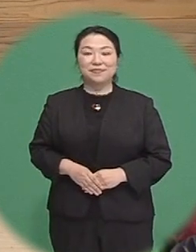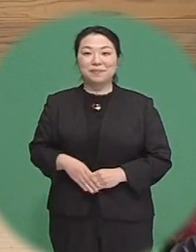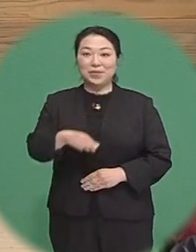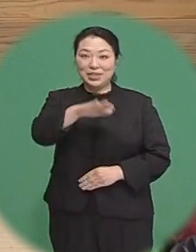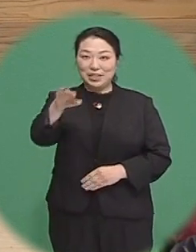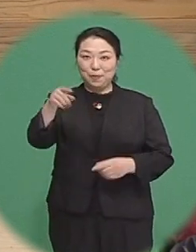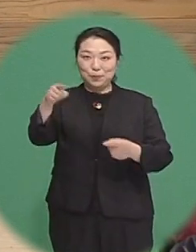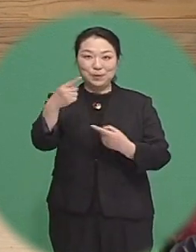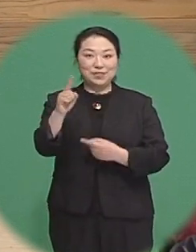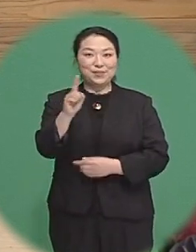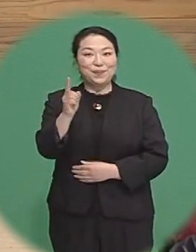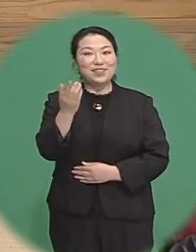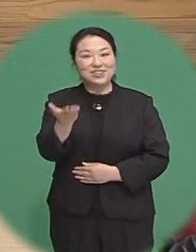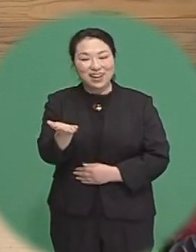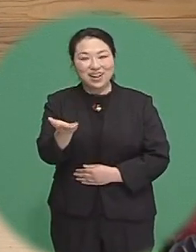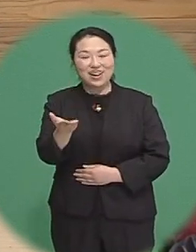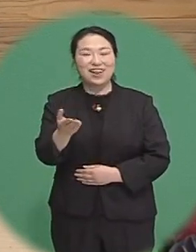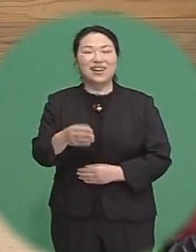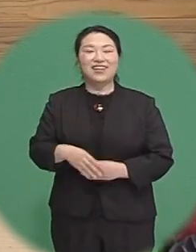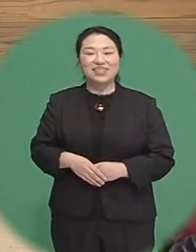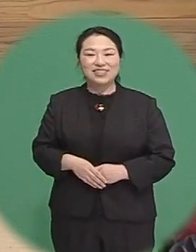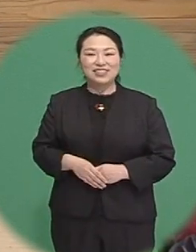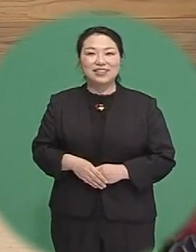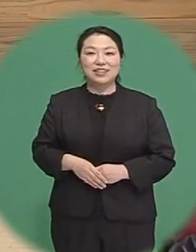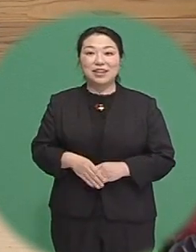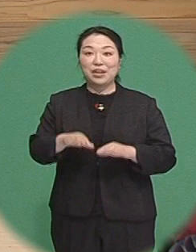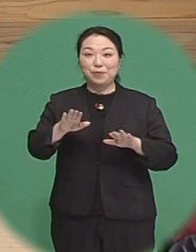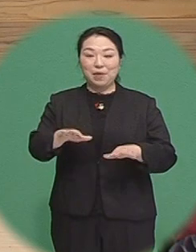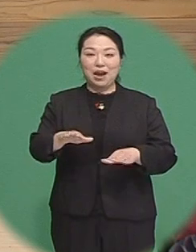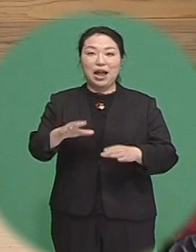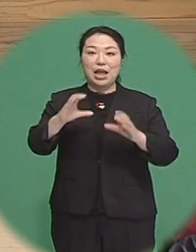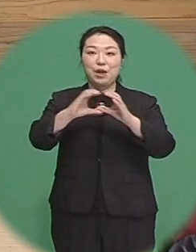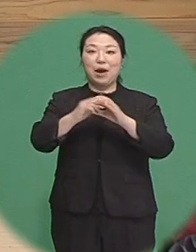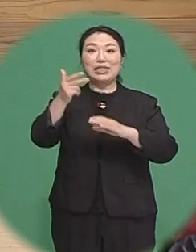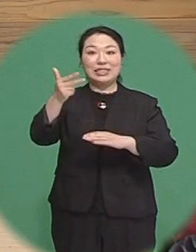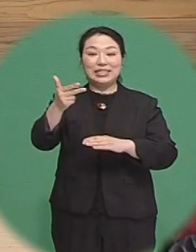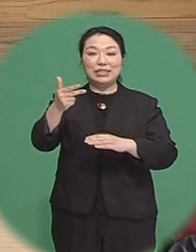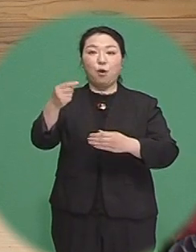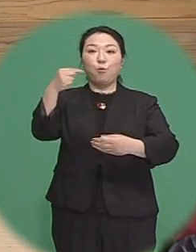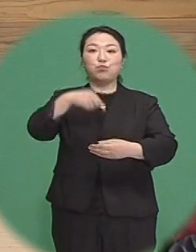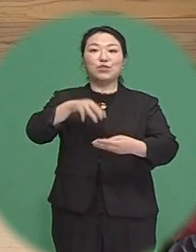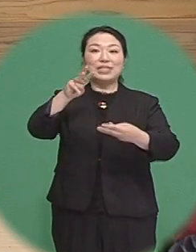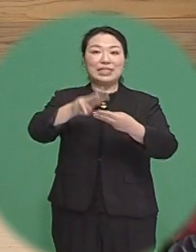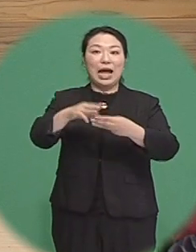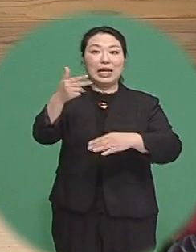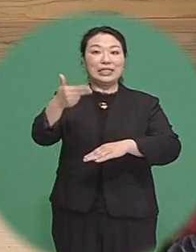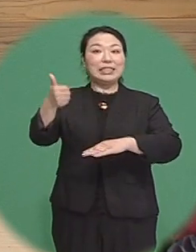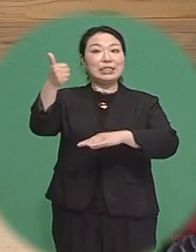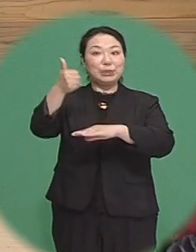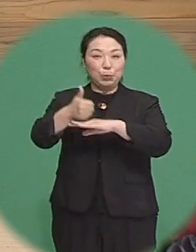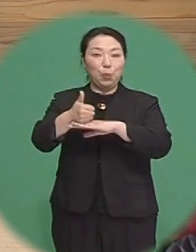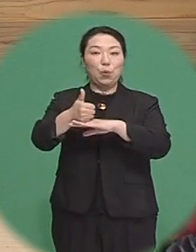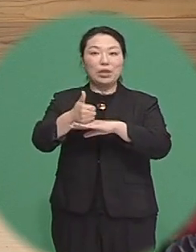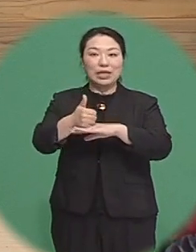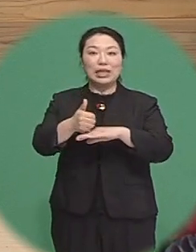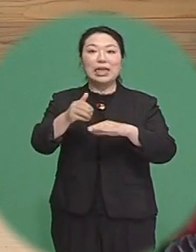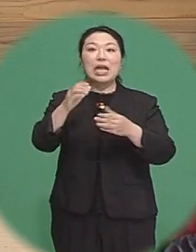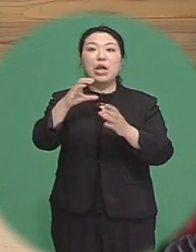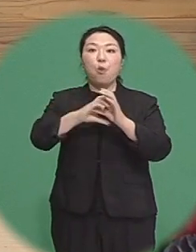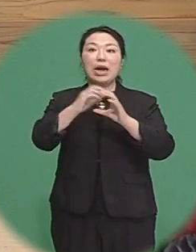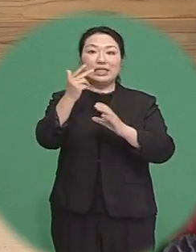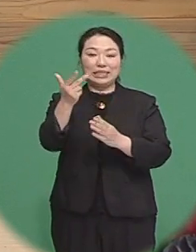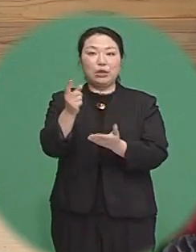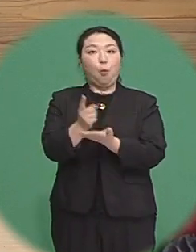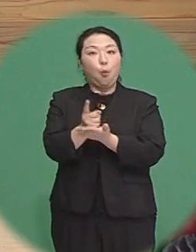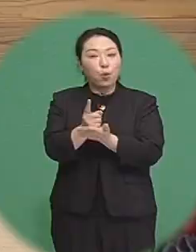皆さんいかがお過ごしでしょうかこの時間はいわき市の内田博幸市長向かれ今年の視線運営など